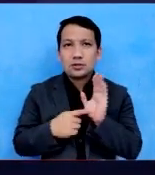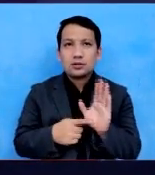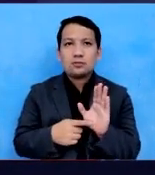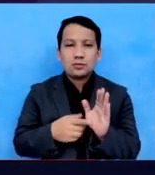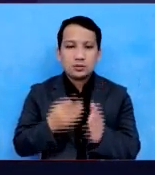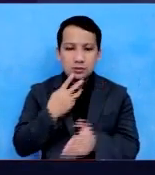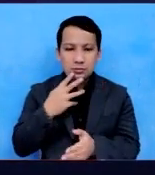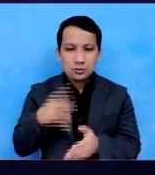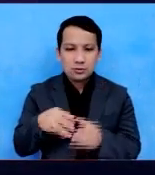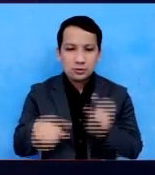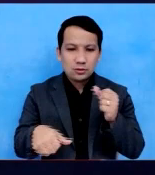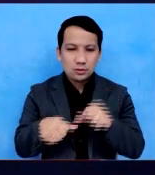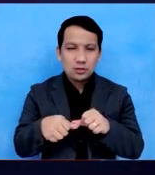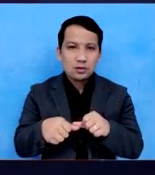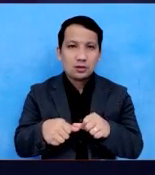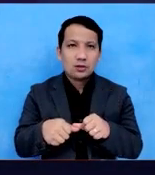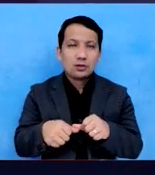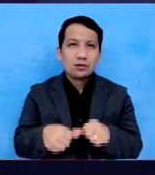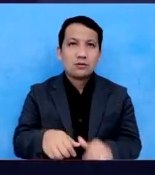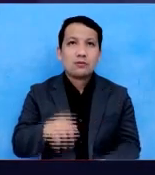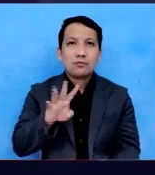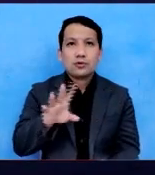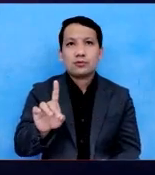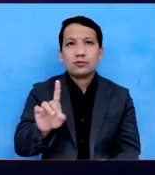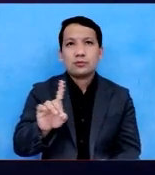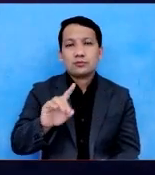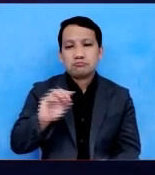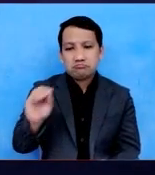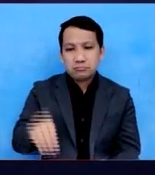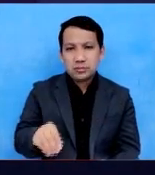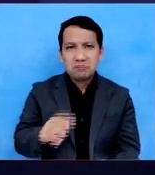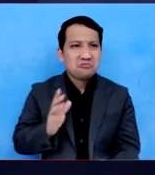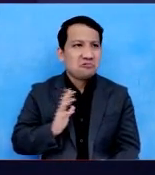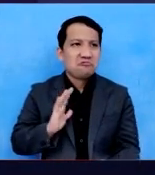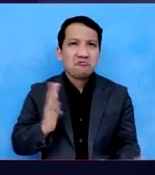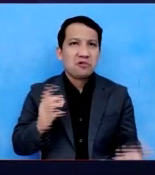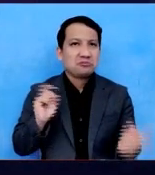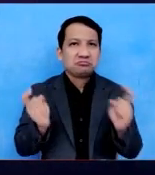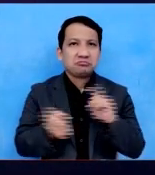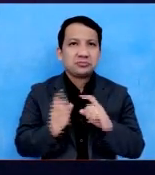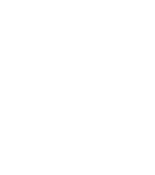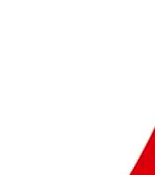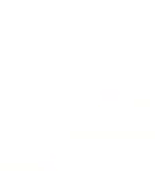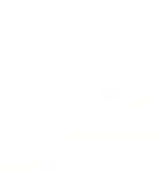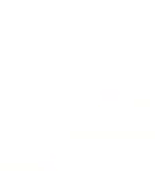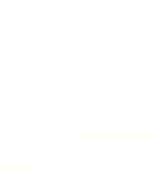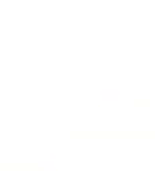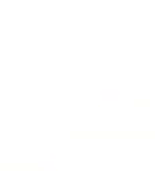lagay, habang nasa 41% ang nagsasabing walang pinagbago ang kanilang buhay.